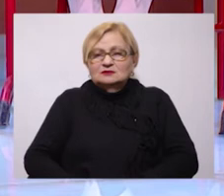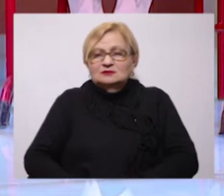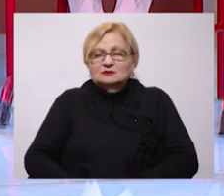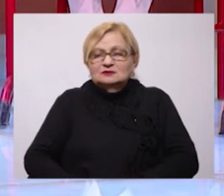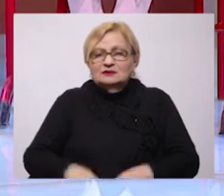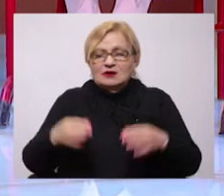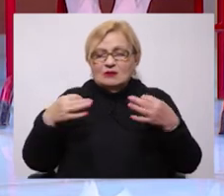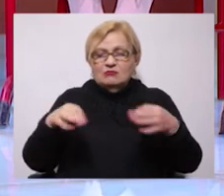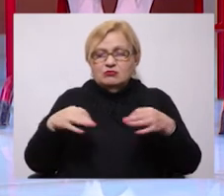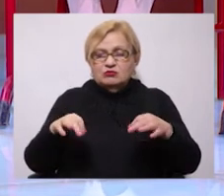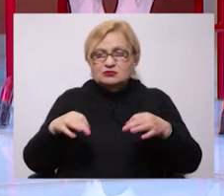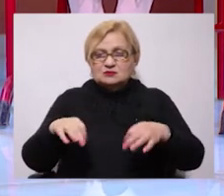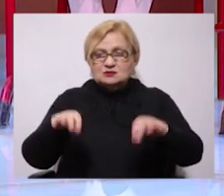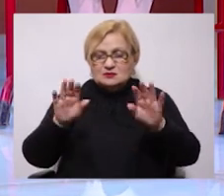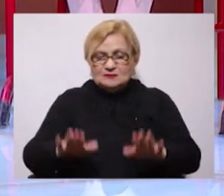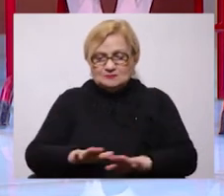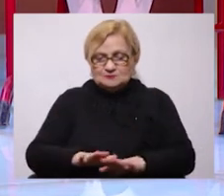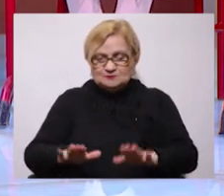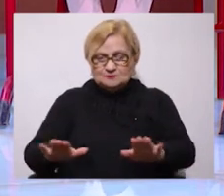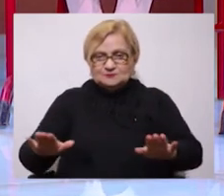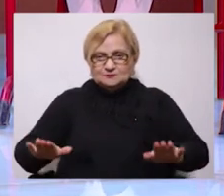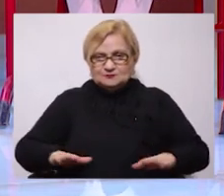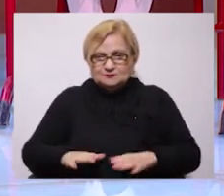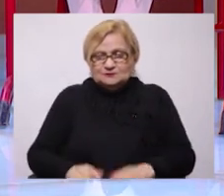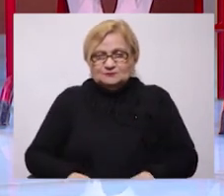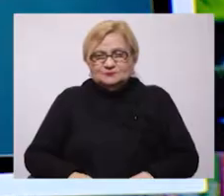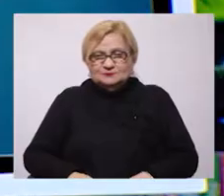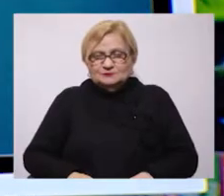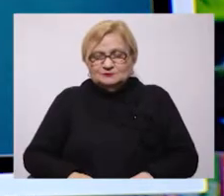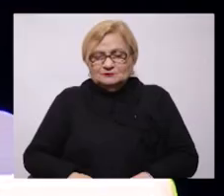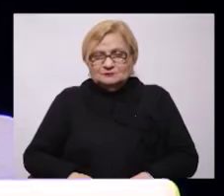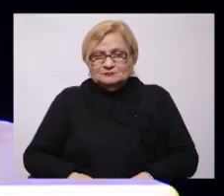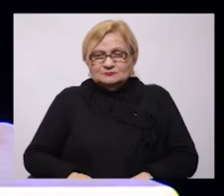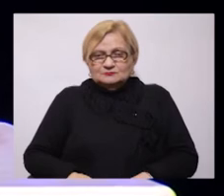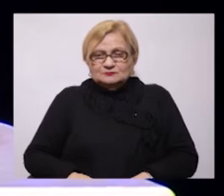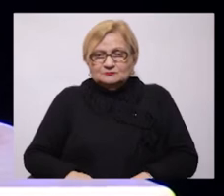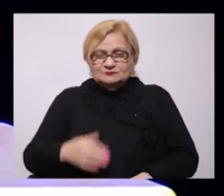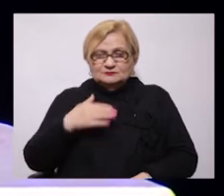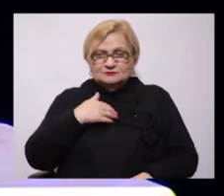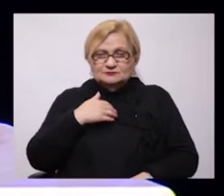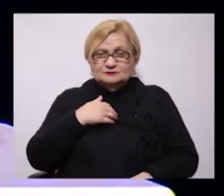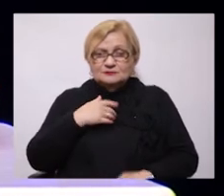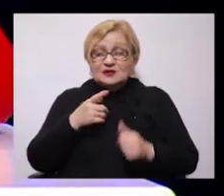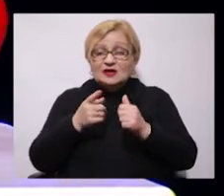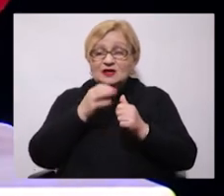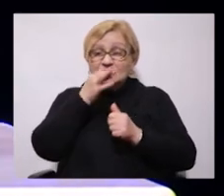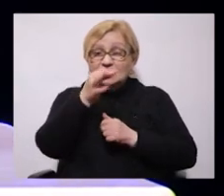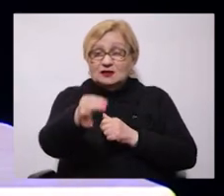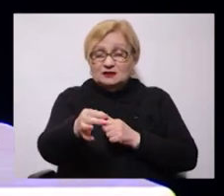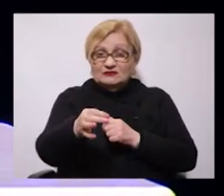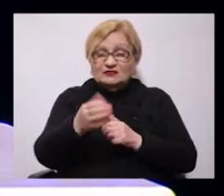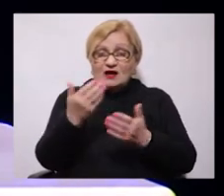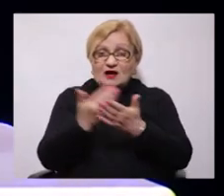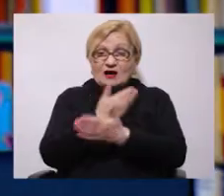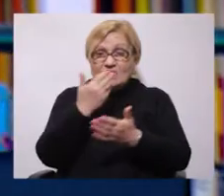გავშალოთ ფურცლები. კარგად, აი როგორც ლუკას აქვს დაახლოებით ისე. მე დავასახელებ